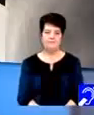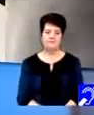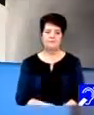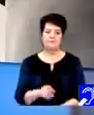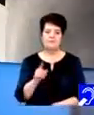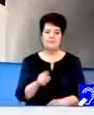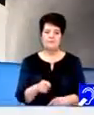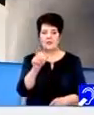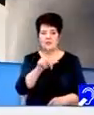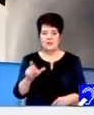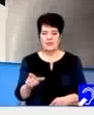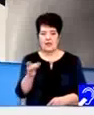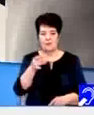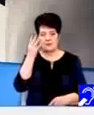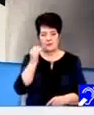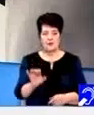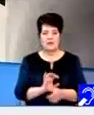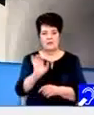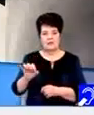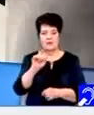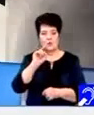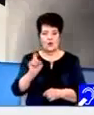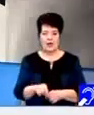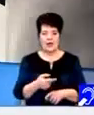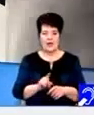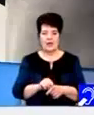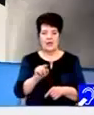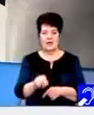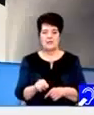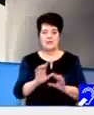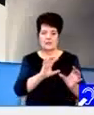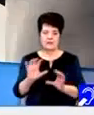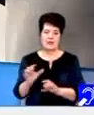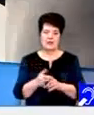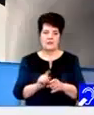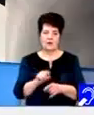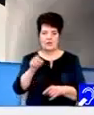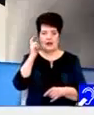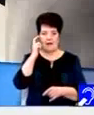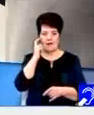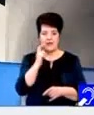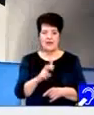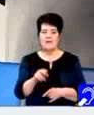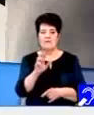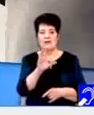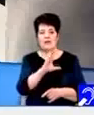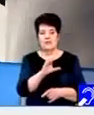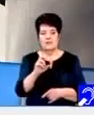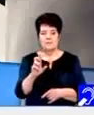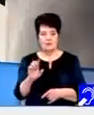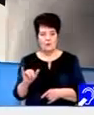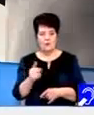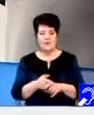Un cetățean al Republicii Moldova a fost expulzat din Ucraina de către Serviciul de Securitate de la Kiev. Potrivit SBU, este vorba de o